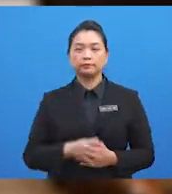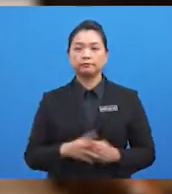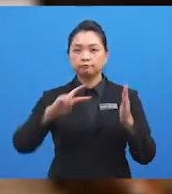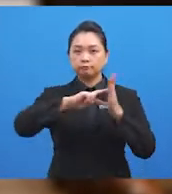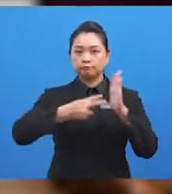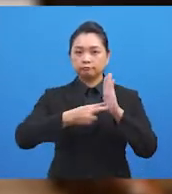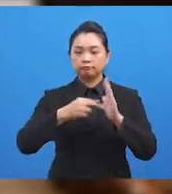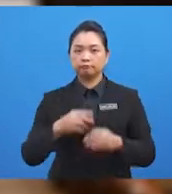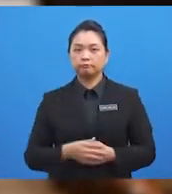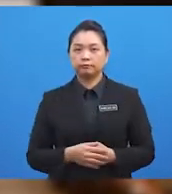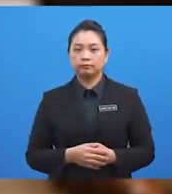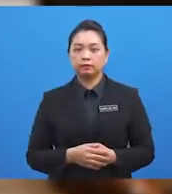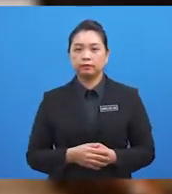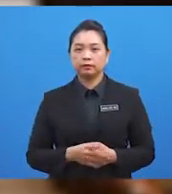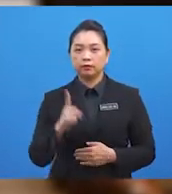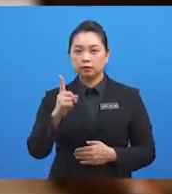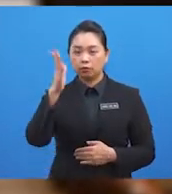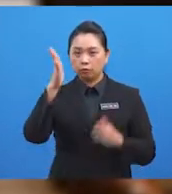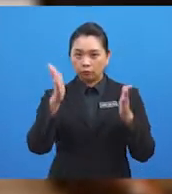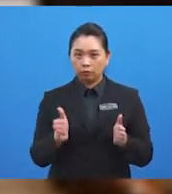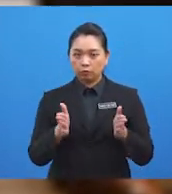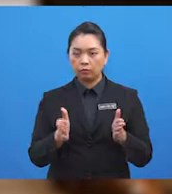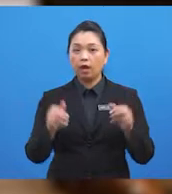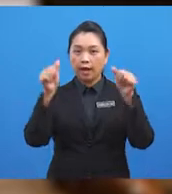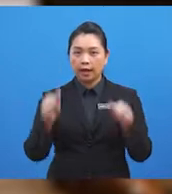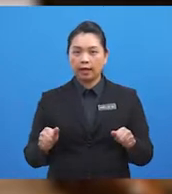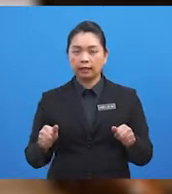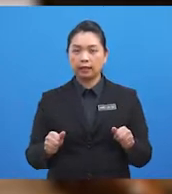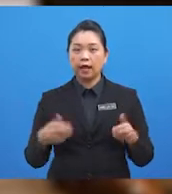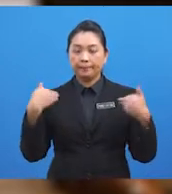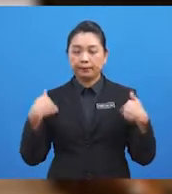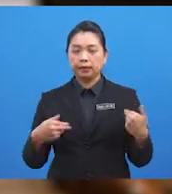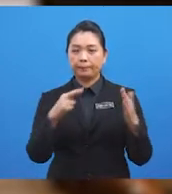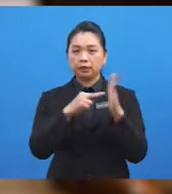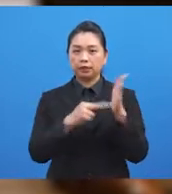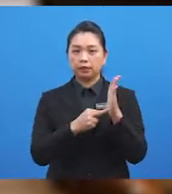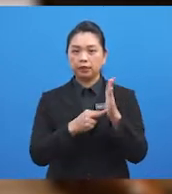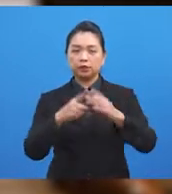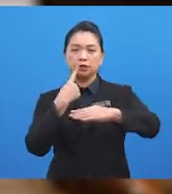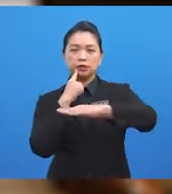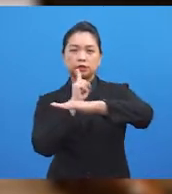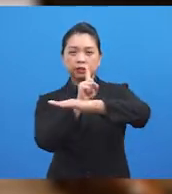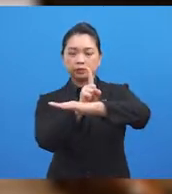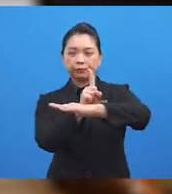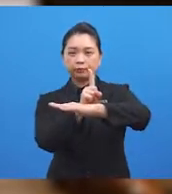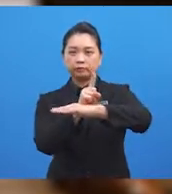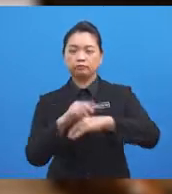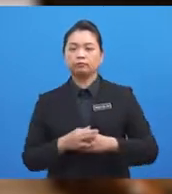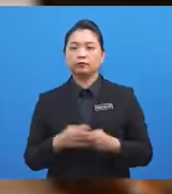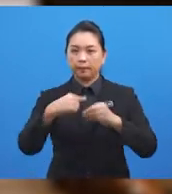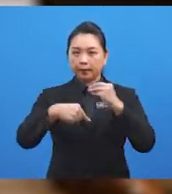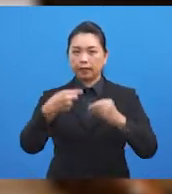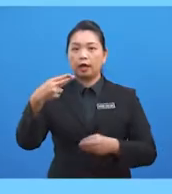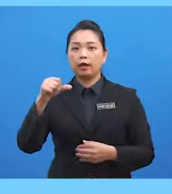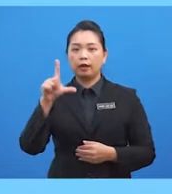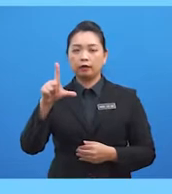Maksudnya ialah seorang ahli badan perundangan dijamin imuniti berkaitan hal-hal yang